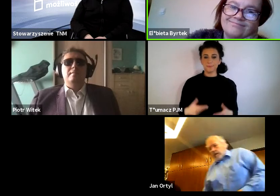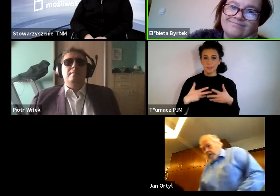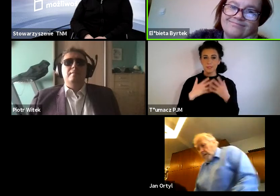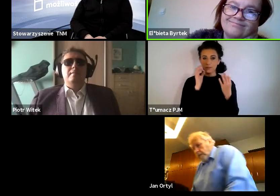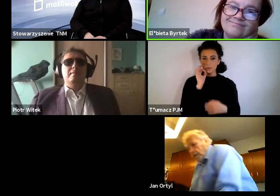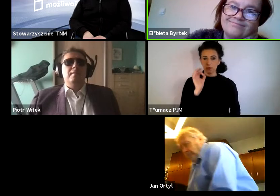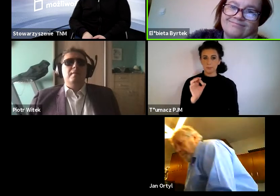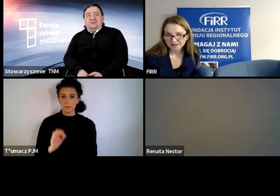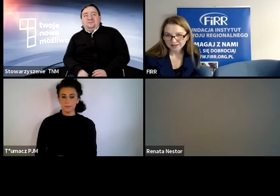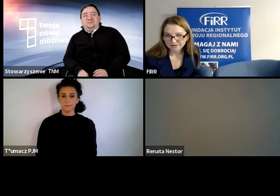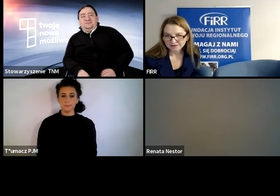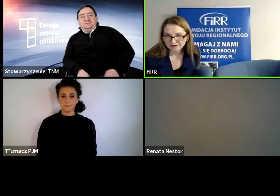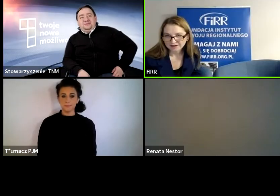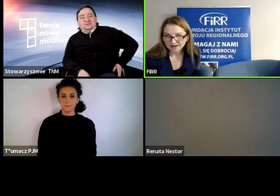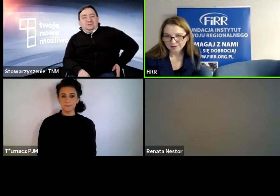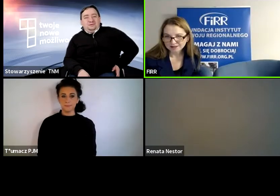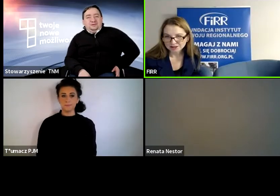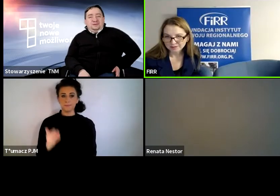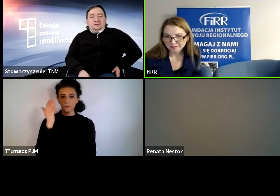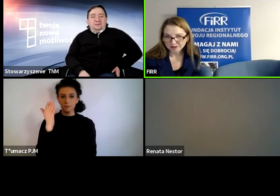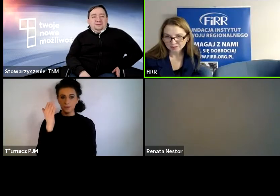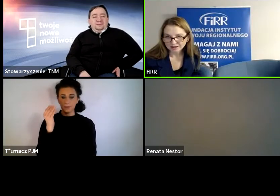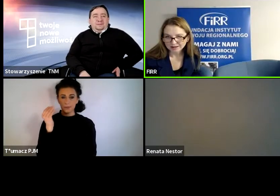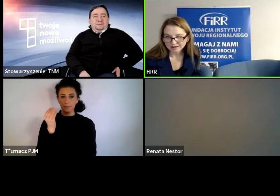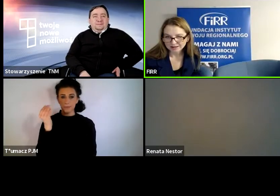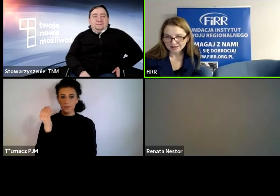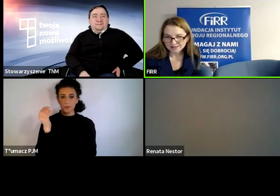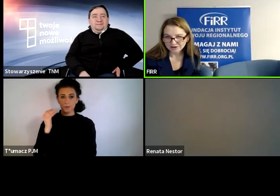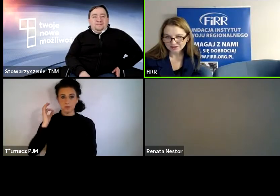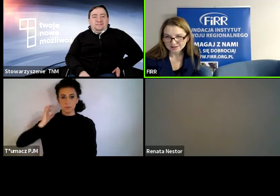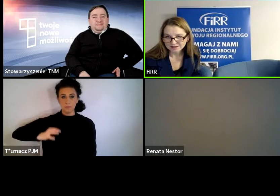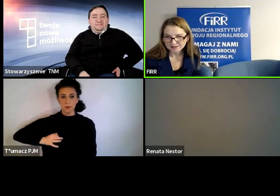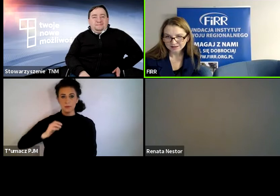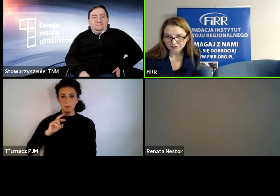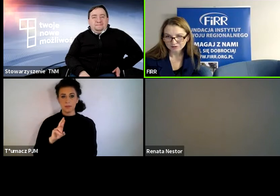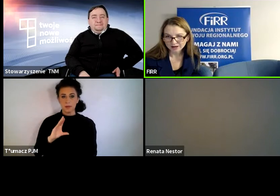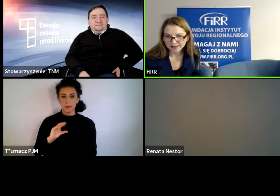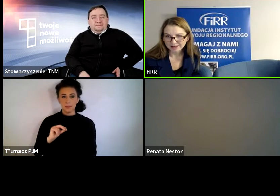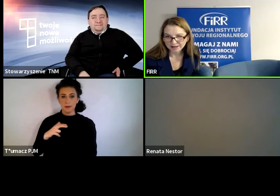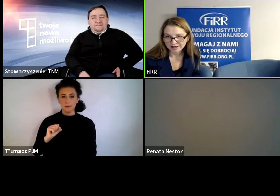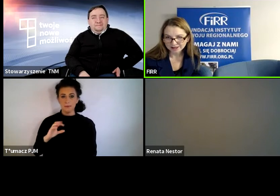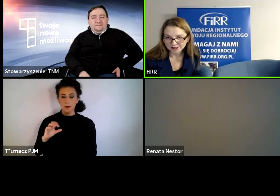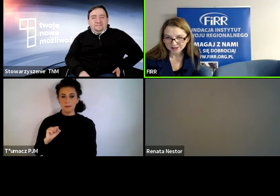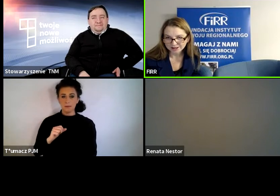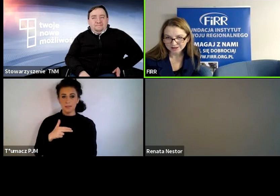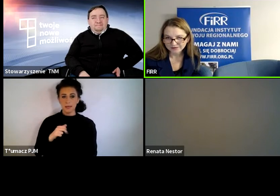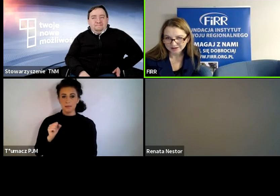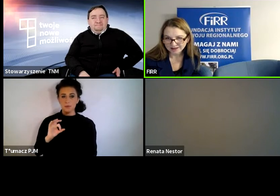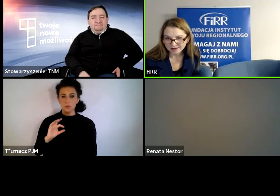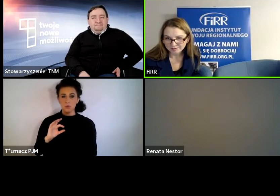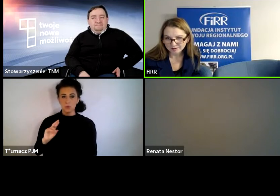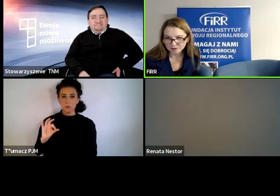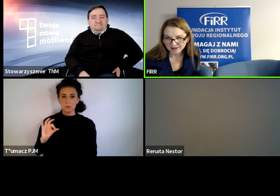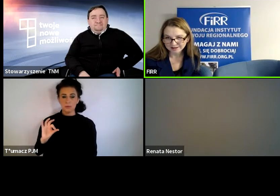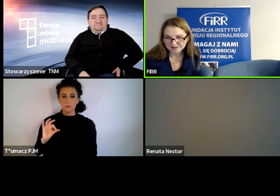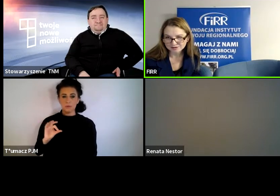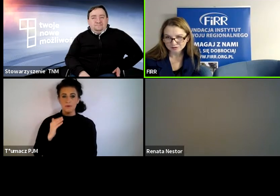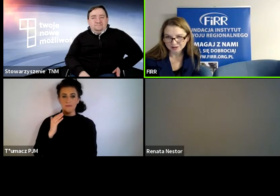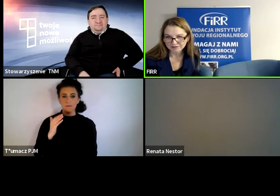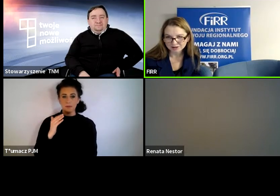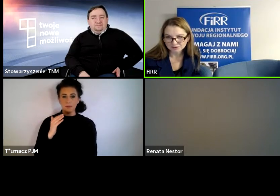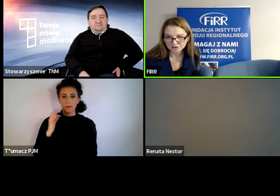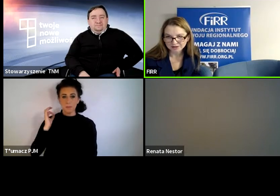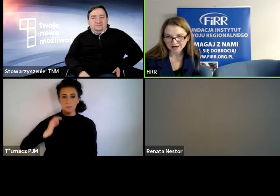dobry. I witamy jeszcze panią Renatę Nestor z UR i witamy panią